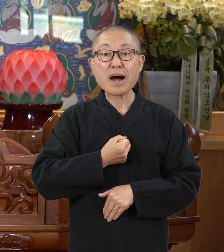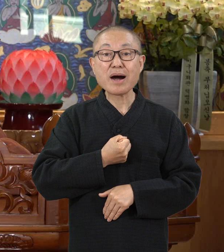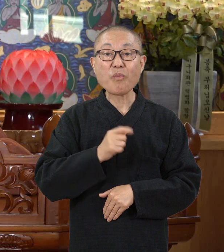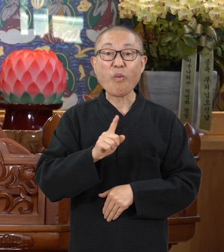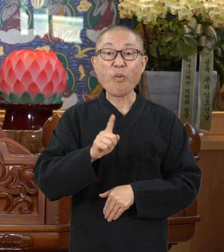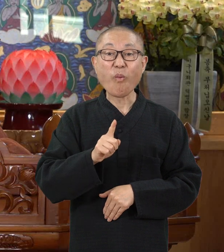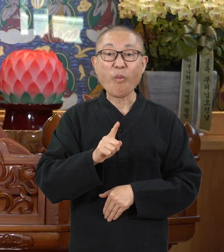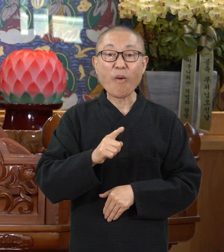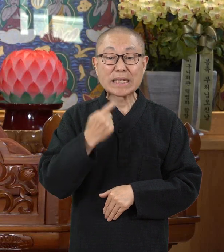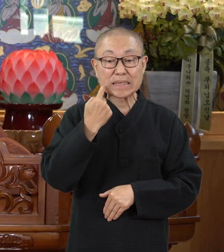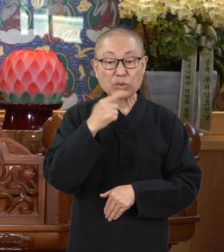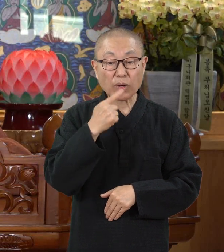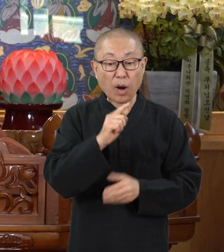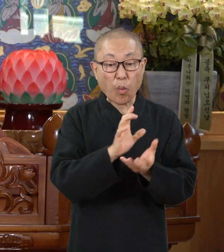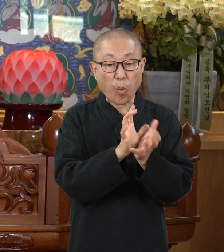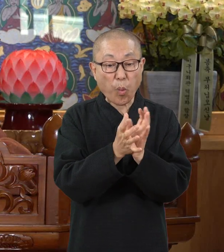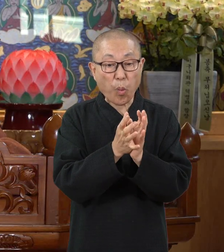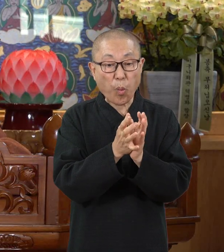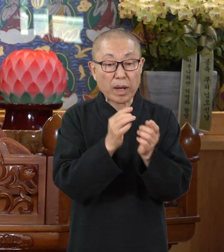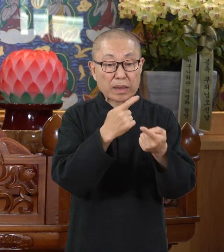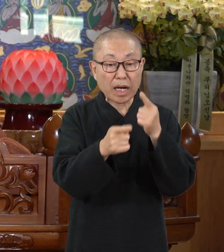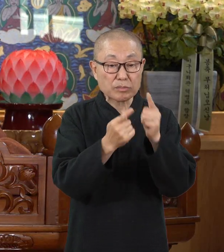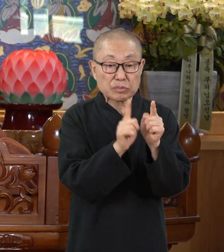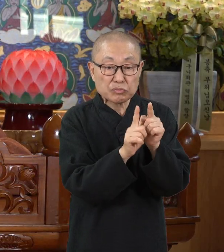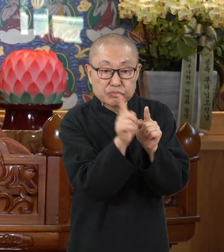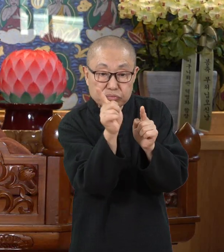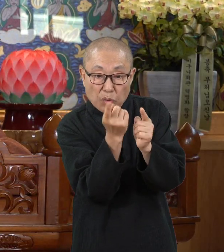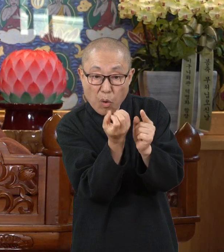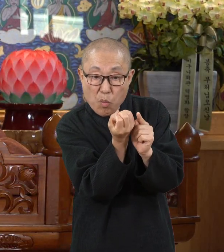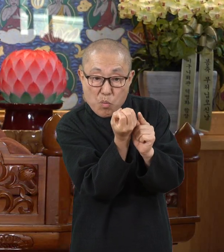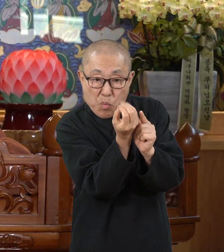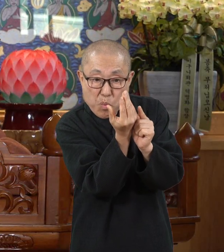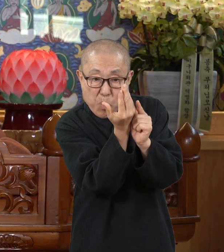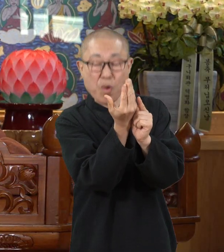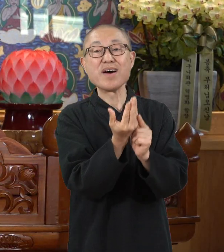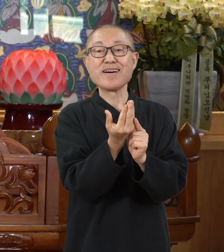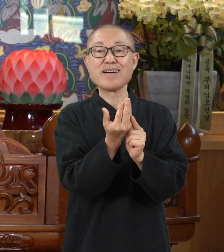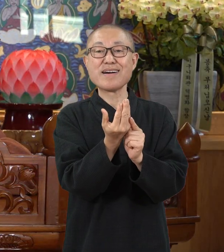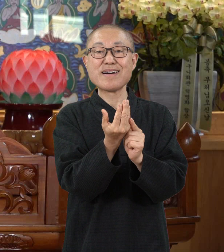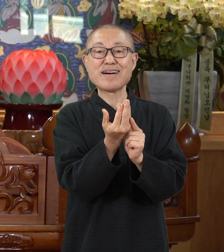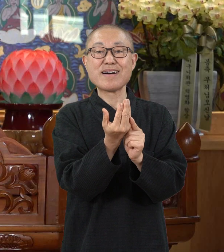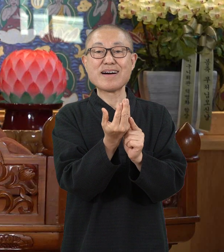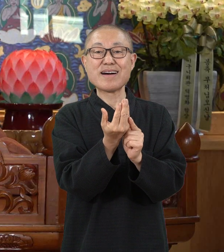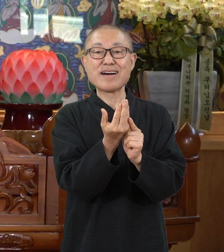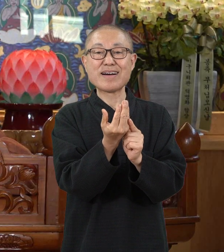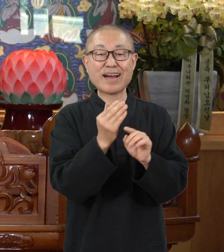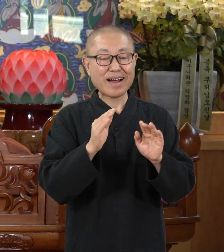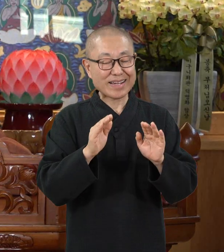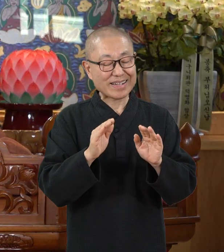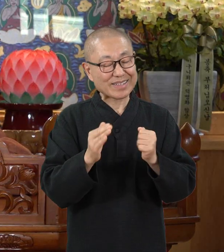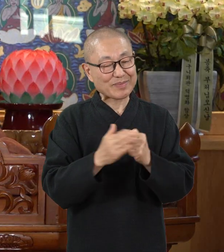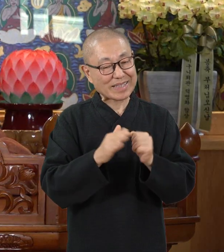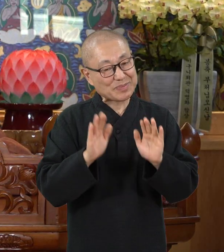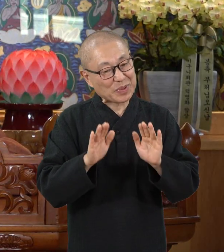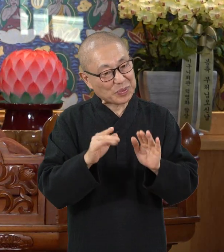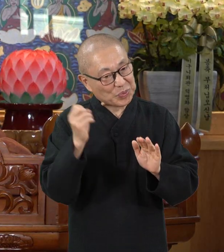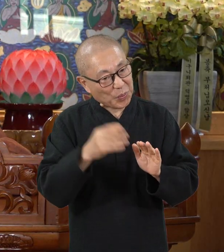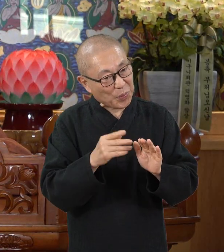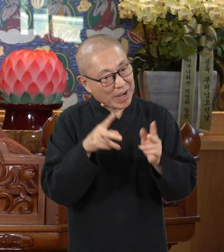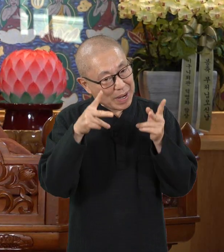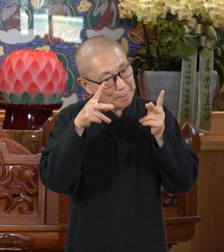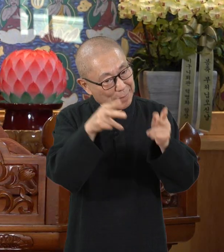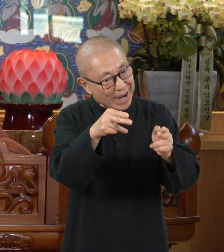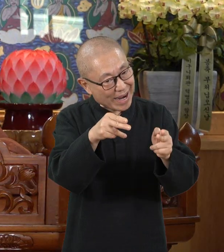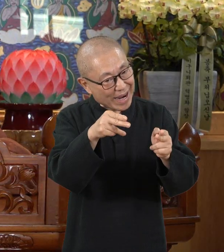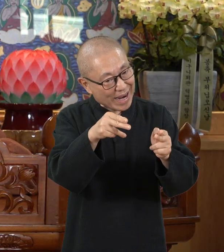놀랐어요. 노란 꽃이 나오는 거예요, 거기서. 그래서 요번 겨울에도 저 뒤에 산수유 열매가 있으면